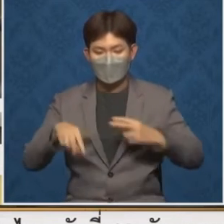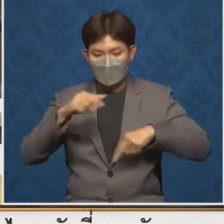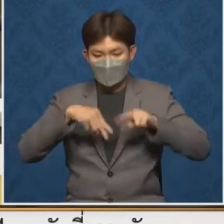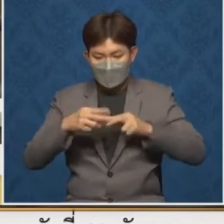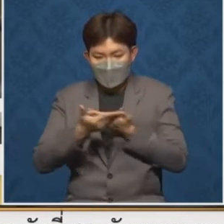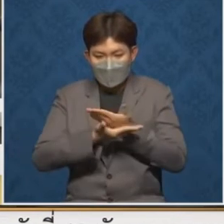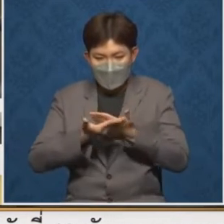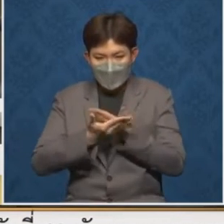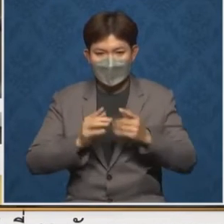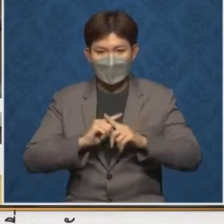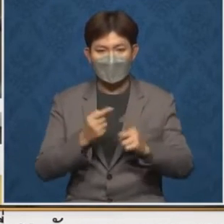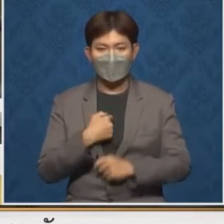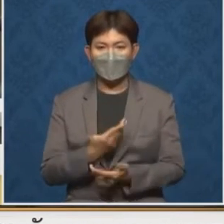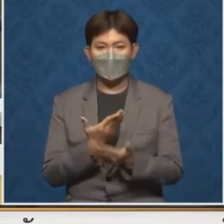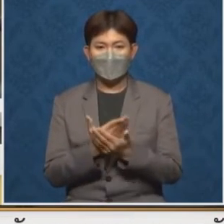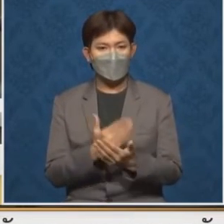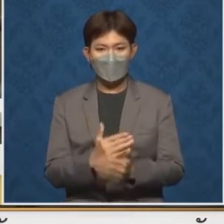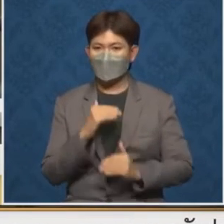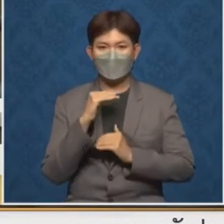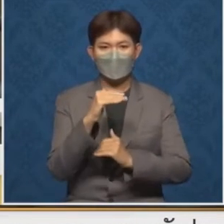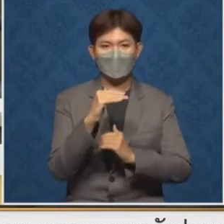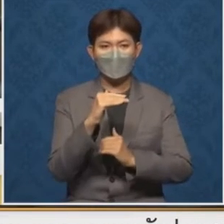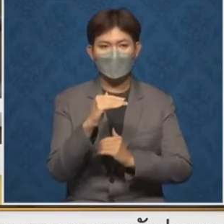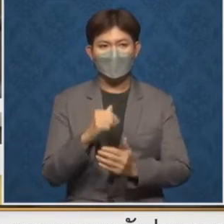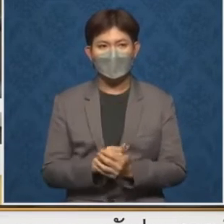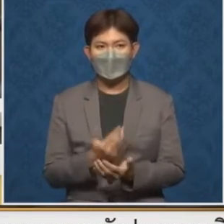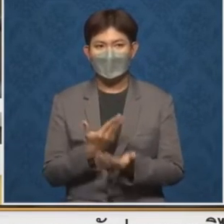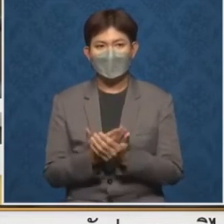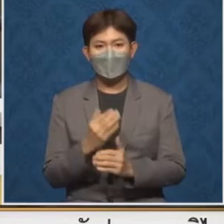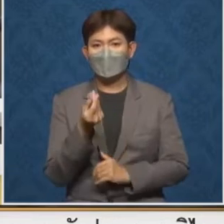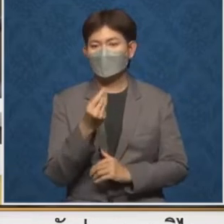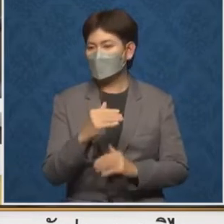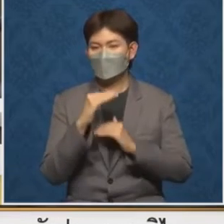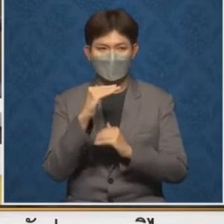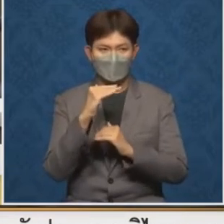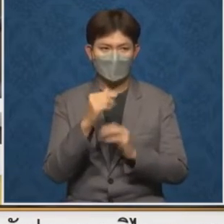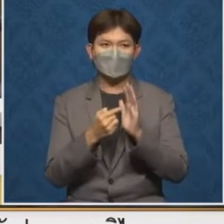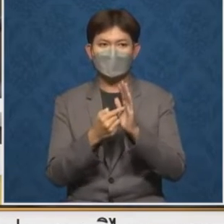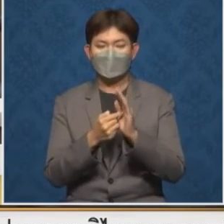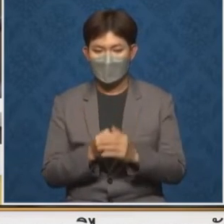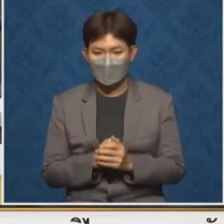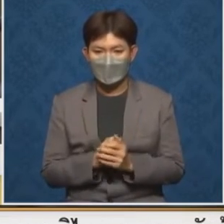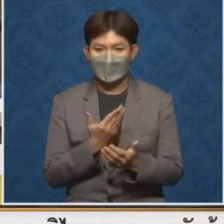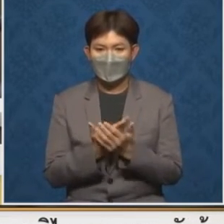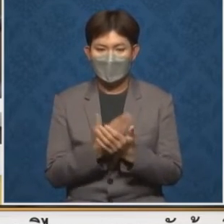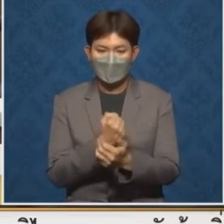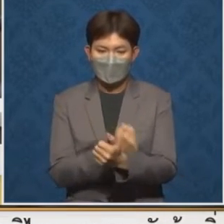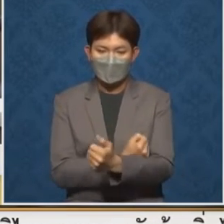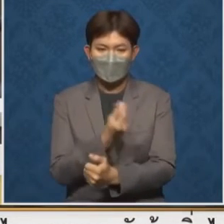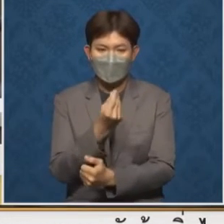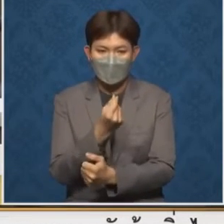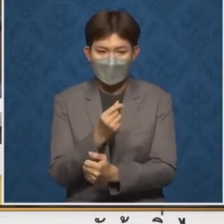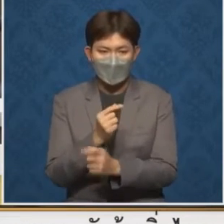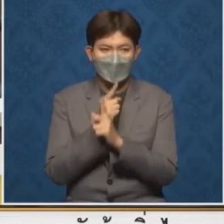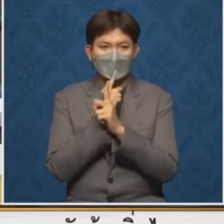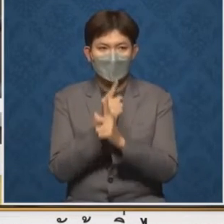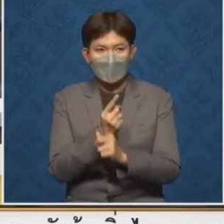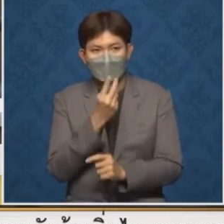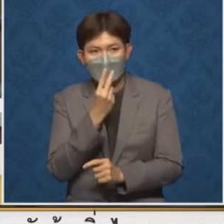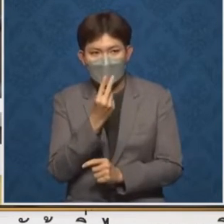าปกไปอพูง่ๆเทาไ้เทานั้นคดีนี้ไม่ไดมีการแรผ propositionเป็น